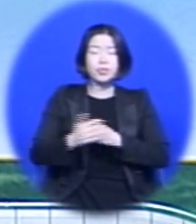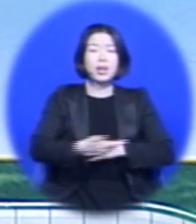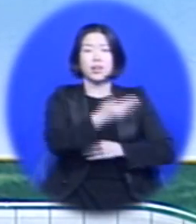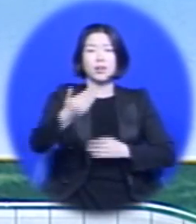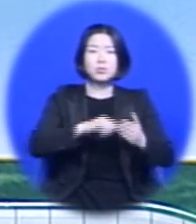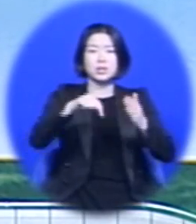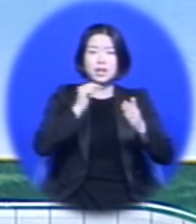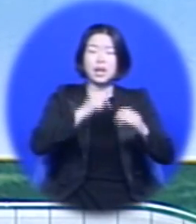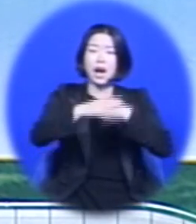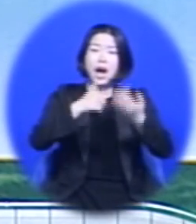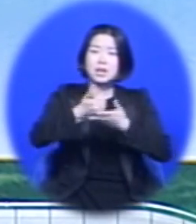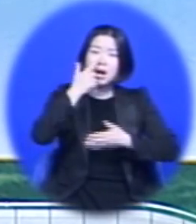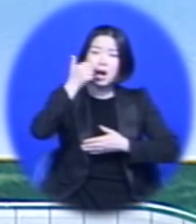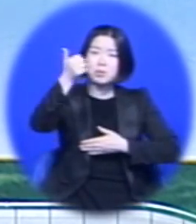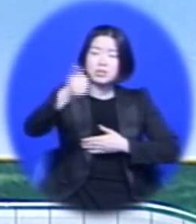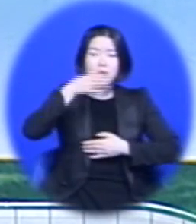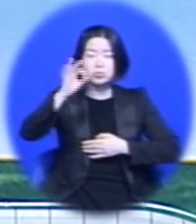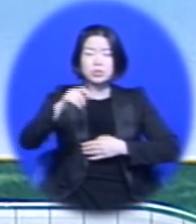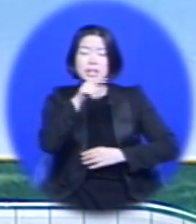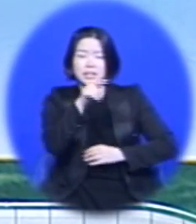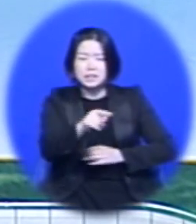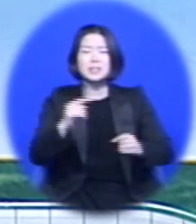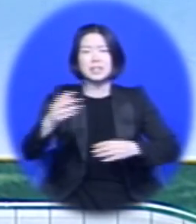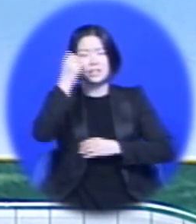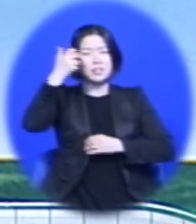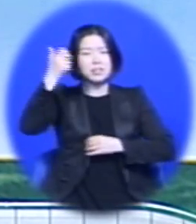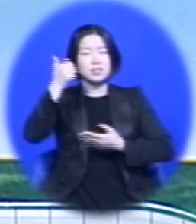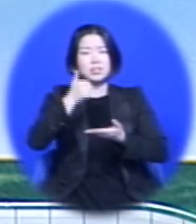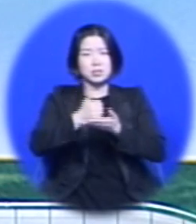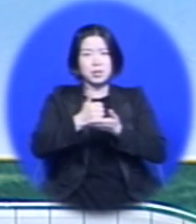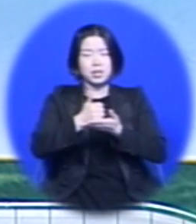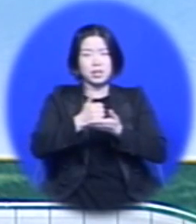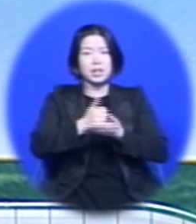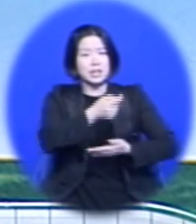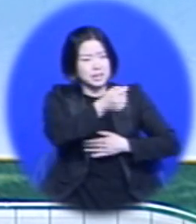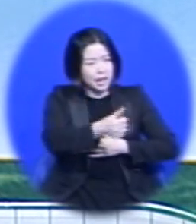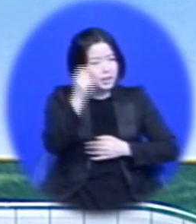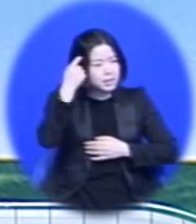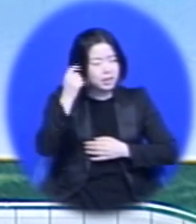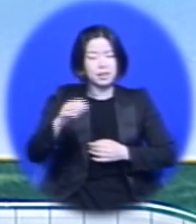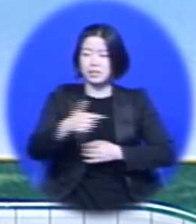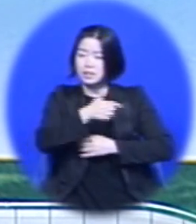여러분 안에 하나님을 아버지라고 부르게 하시는 그 성령의 역사를 작게 여기든 크게 여기든 그건 우리가 할